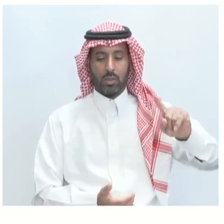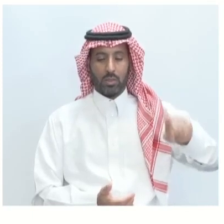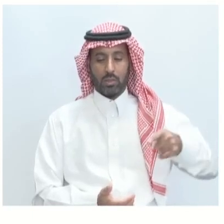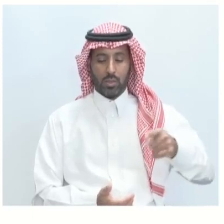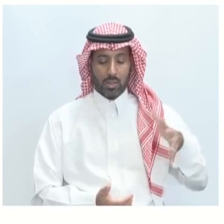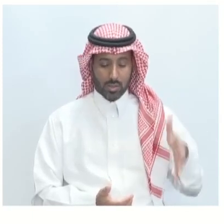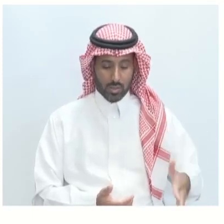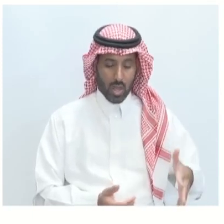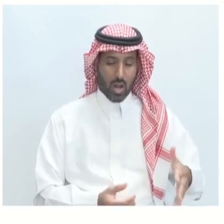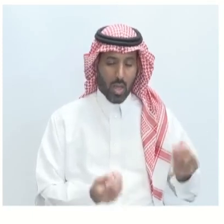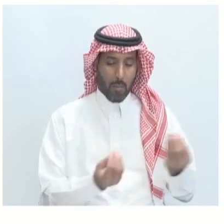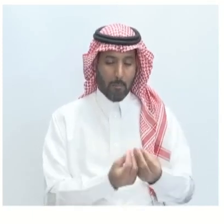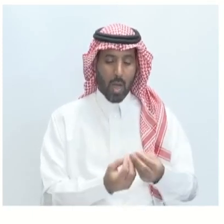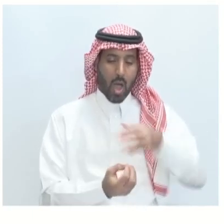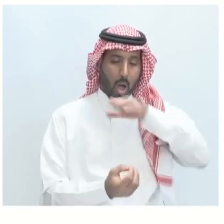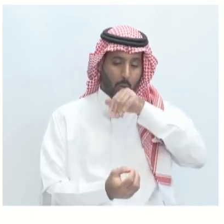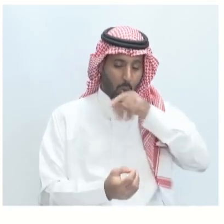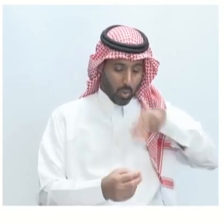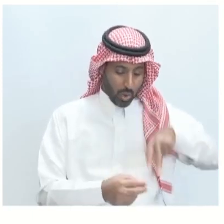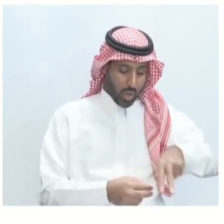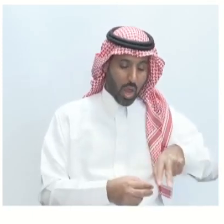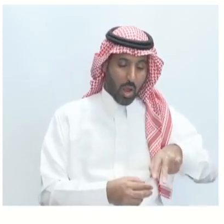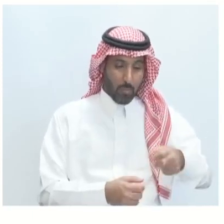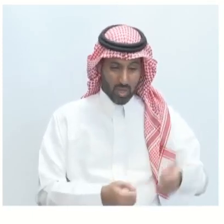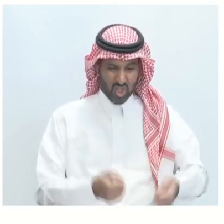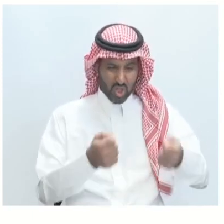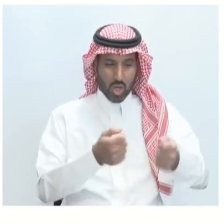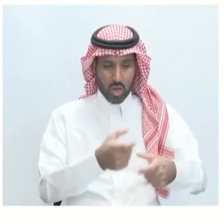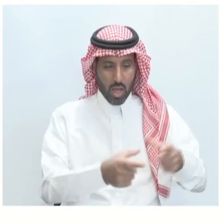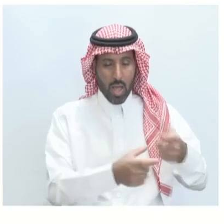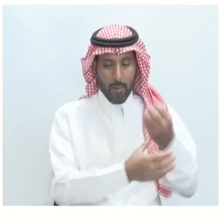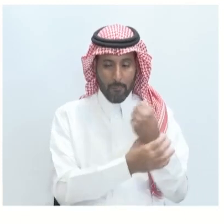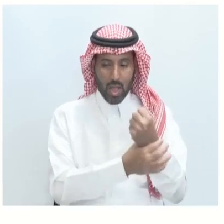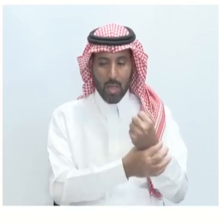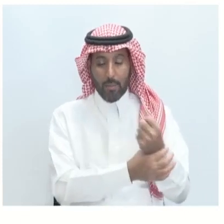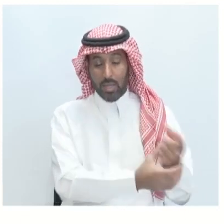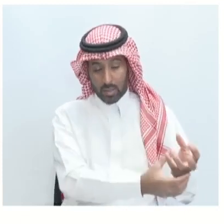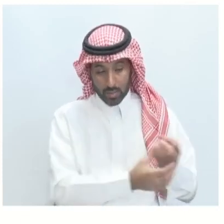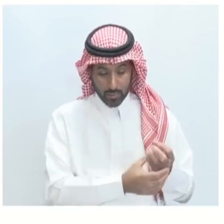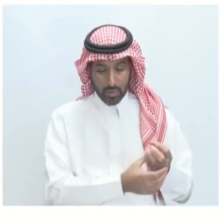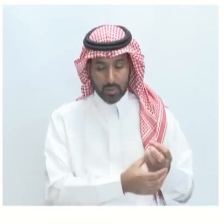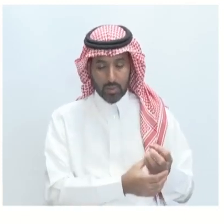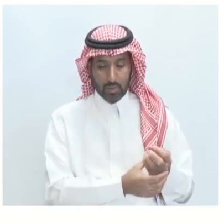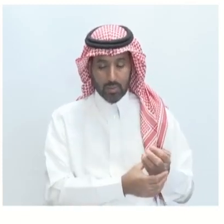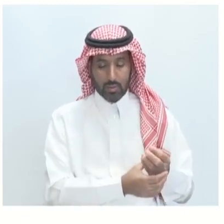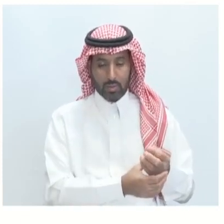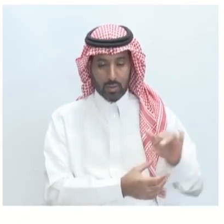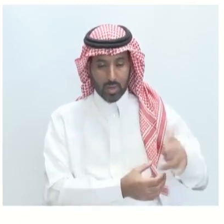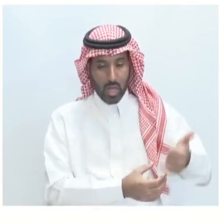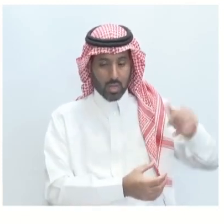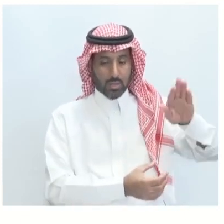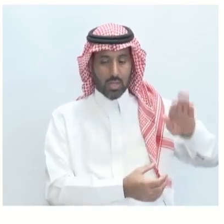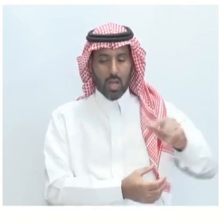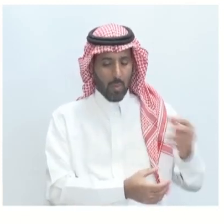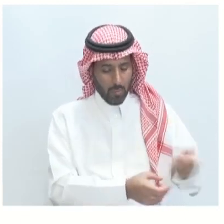متجر الالعاب فعندما وجد ياسر لعبه او لعبه اعجبته ولكن